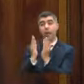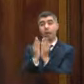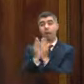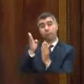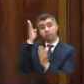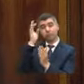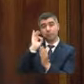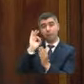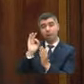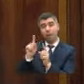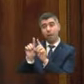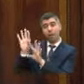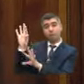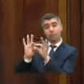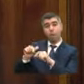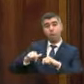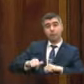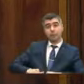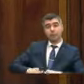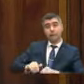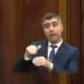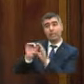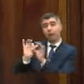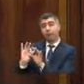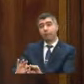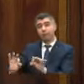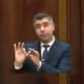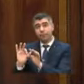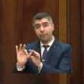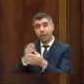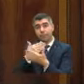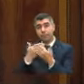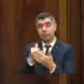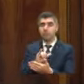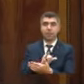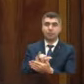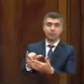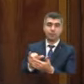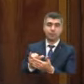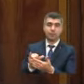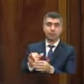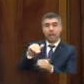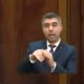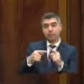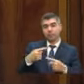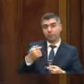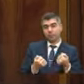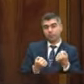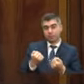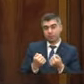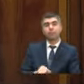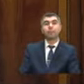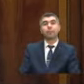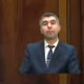تكتشف موقعها في السلطة بشكل مباشر وبدون أحزاب. إننا في فريق الأصالة والمعاصرة أثرنا